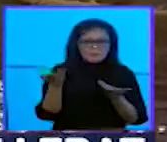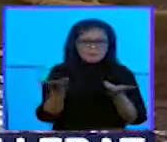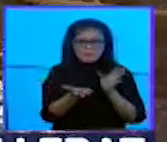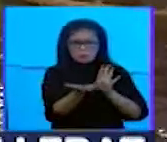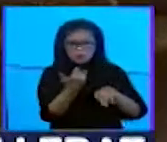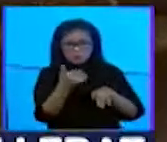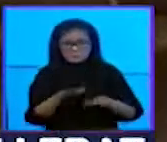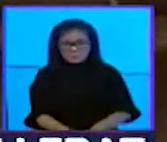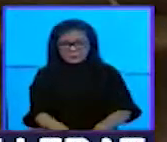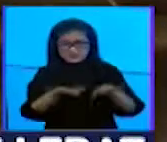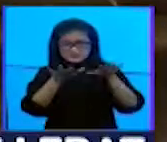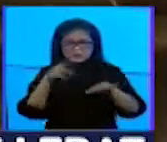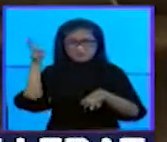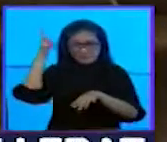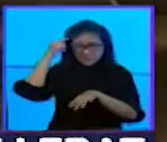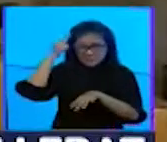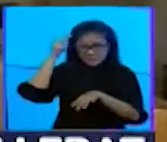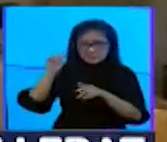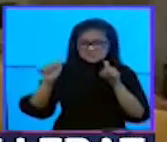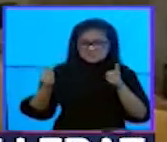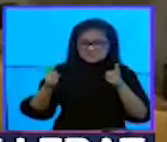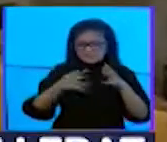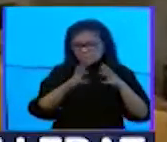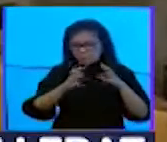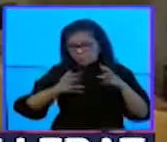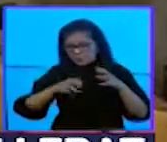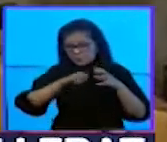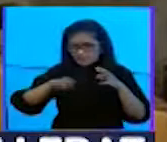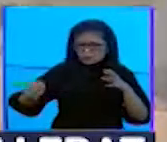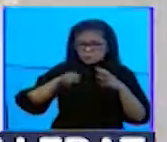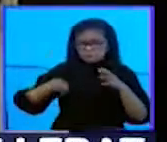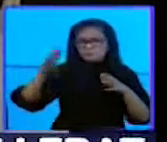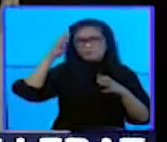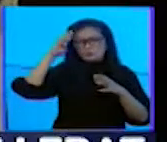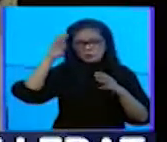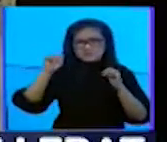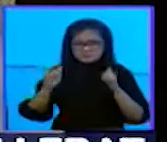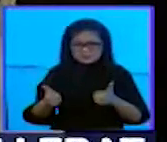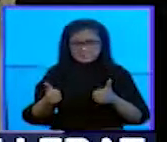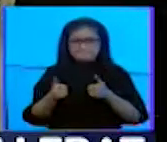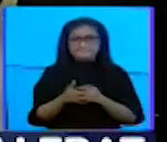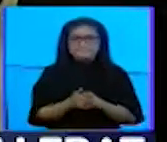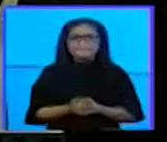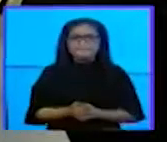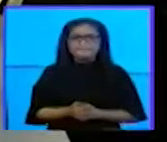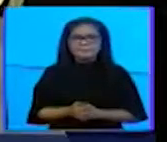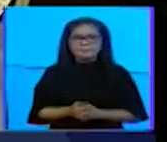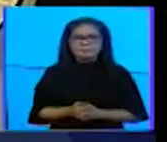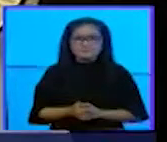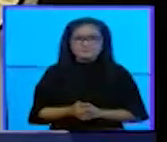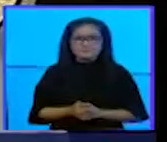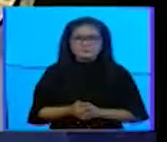Pemprov DKI Jakarta menyiagakan sejumlah pompa mobile dan petugas Ayo kita mengidentifikasi tempat-tempat